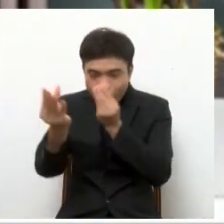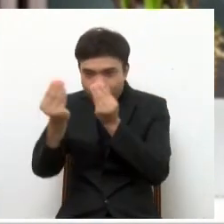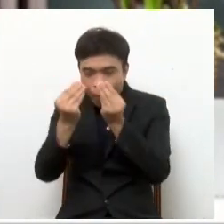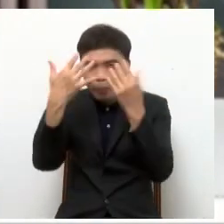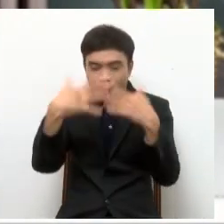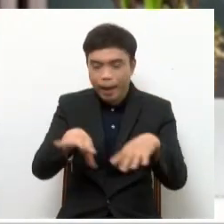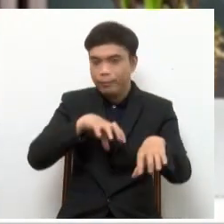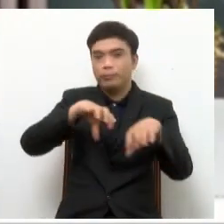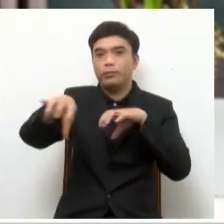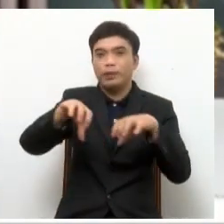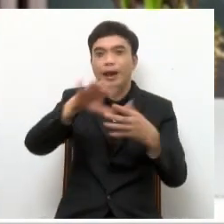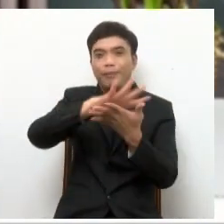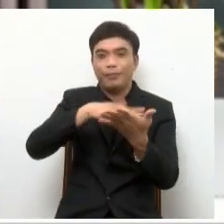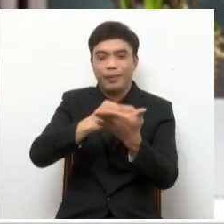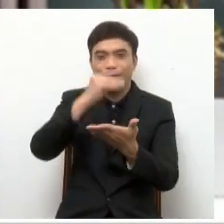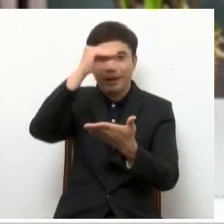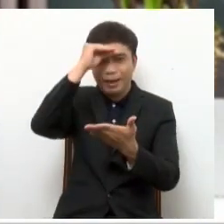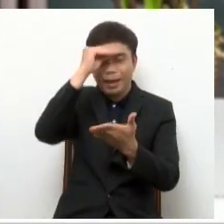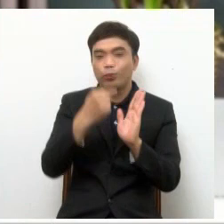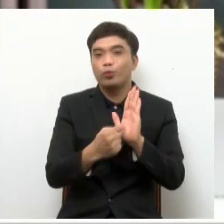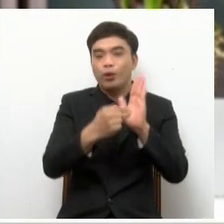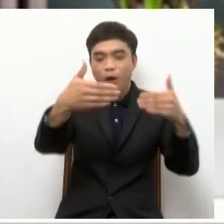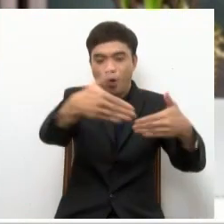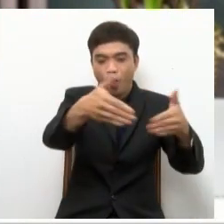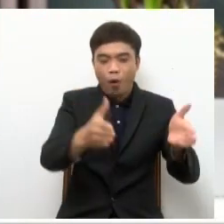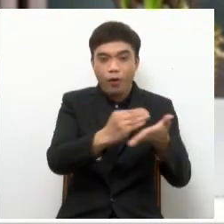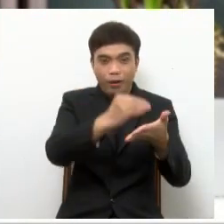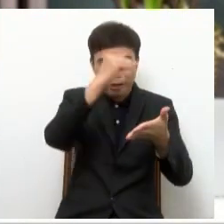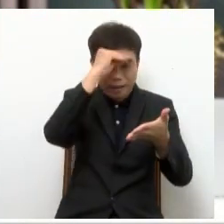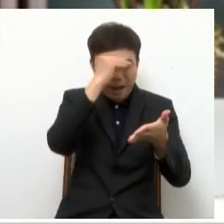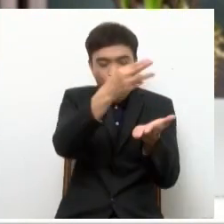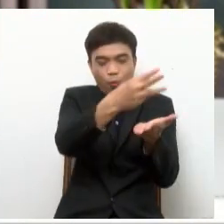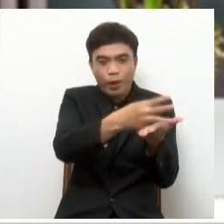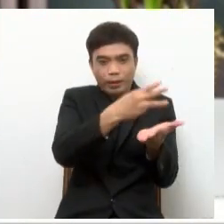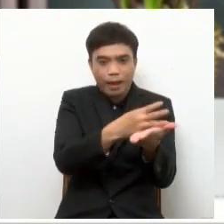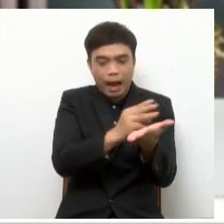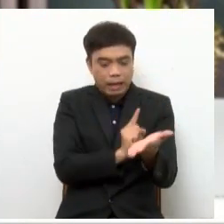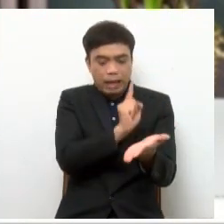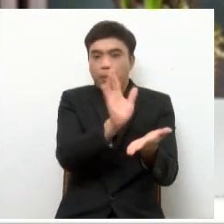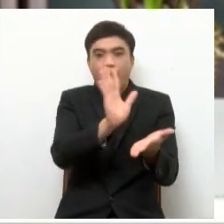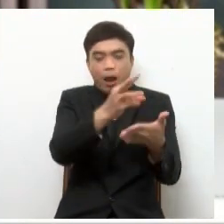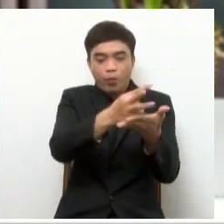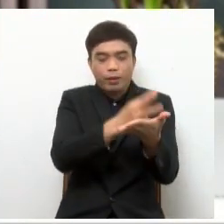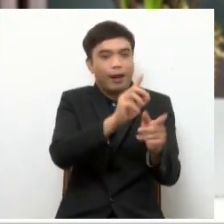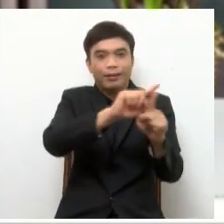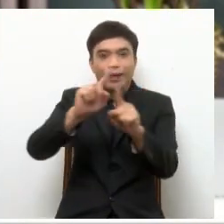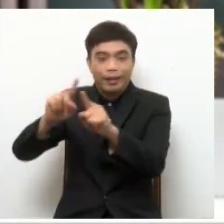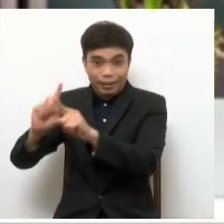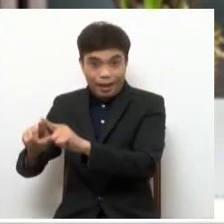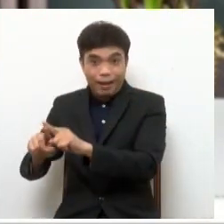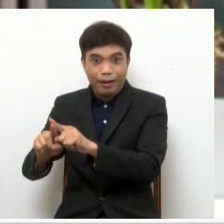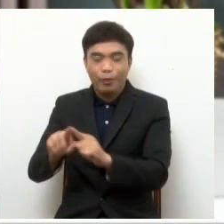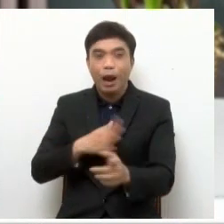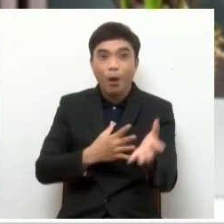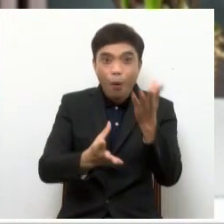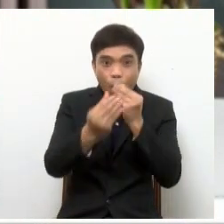สอนโดยให้เป็นห้องเรียนรวมรายวิชาเพื่อให้นักเรียนได้เรียนรู้จากประสบการณ์จริงรวมทั้งเกิดการกระ